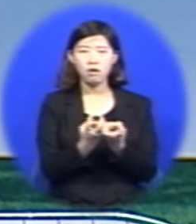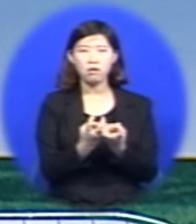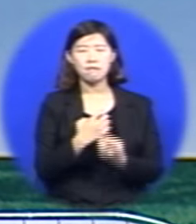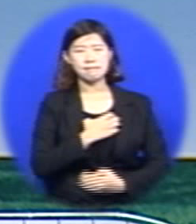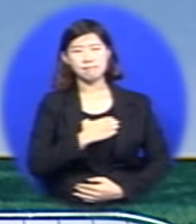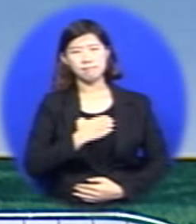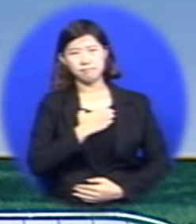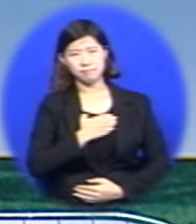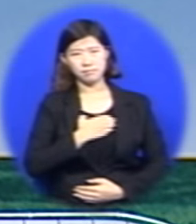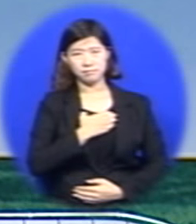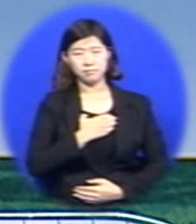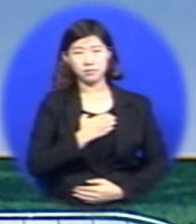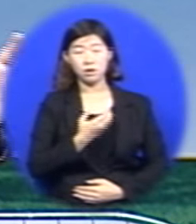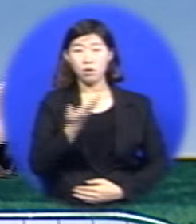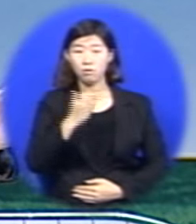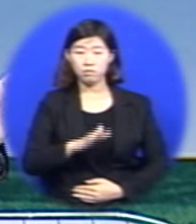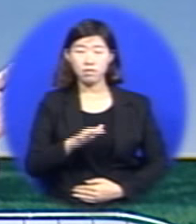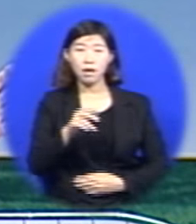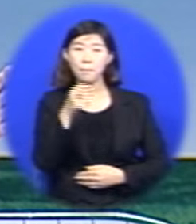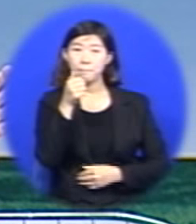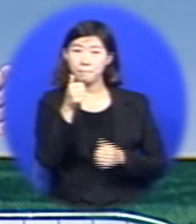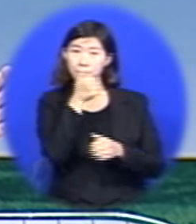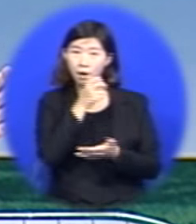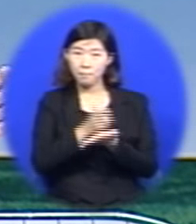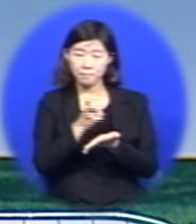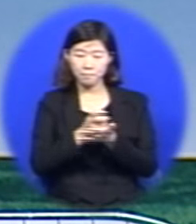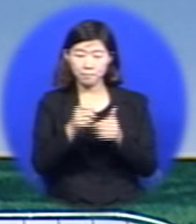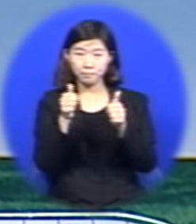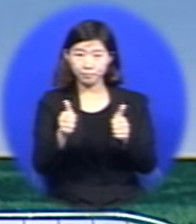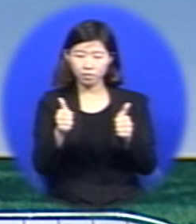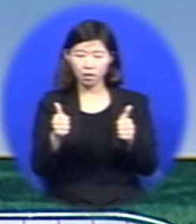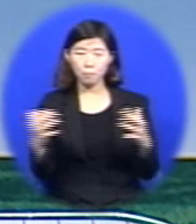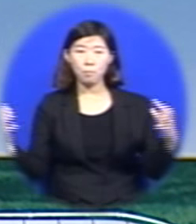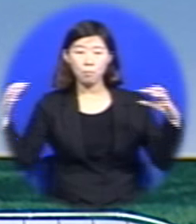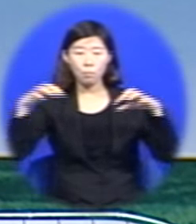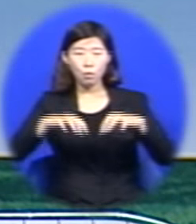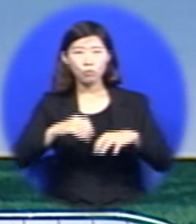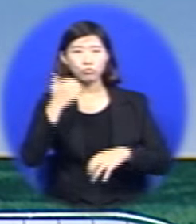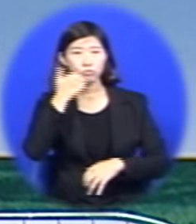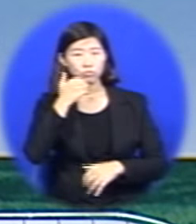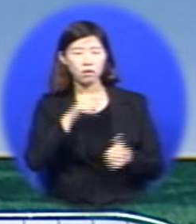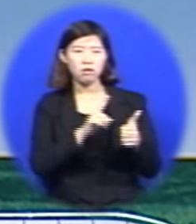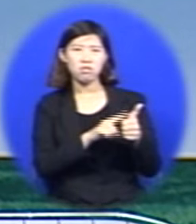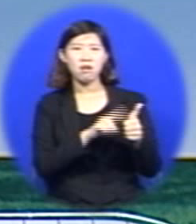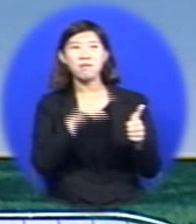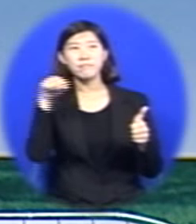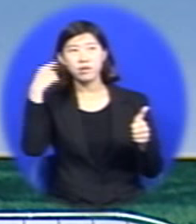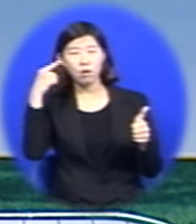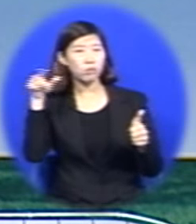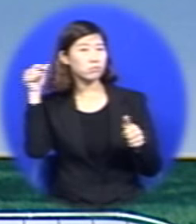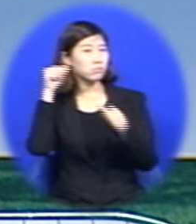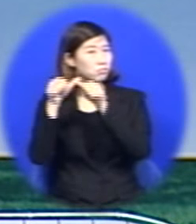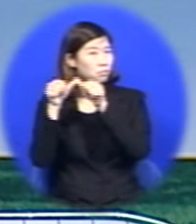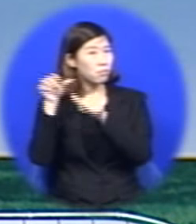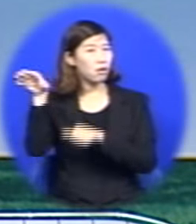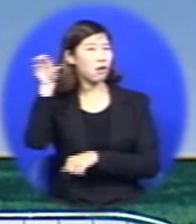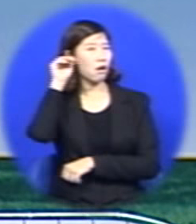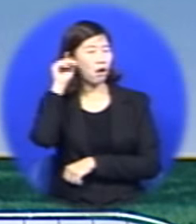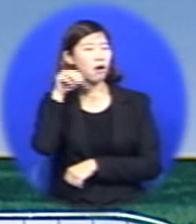소포크레스가 미쳤다는 이야기를 듣고 사람들이 모였습니다. 판사도 이제 이걸 어떻게 재판해야 될지